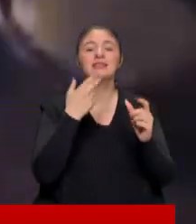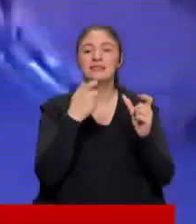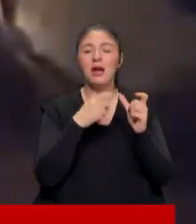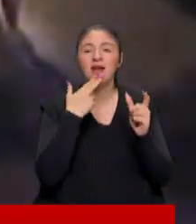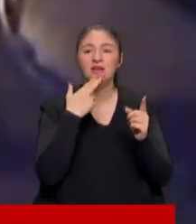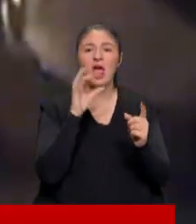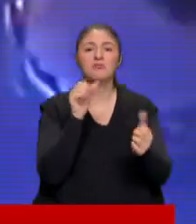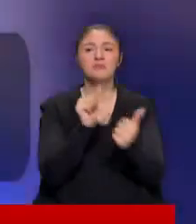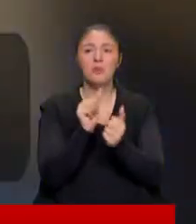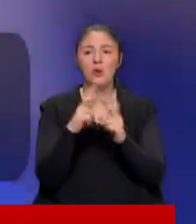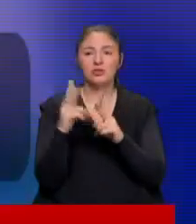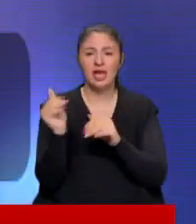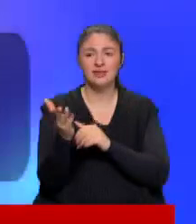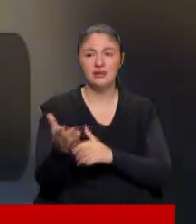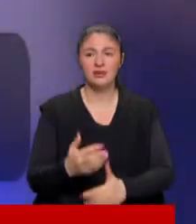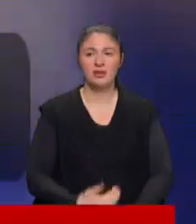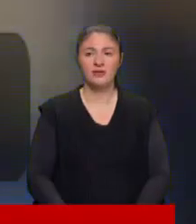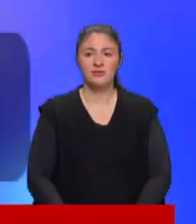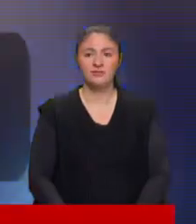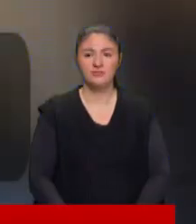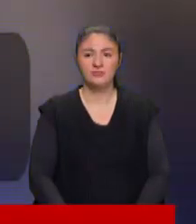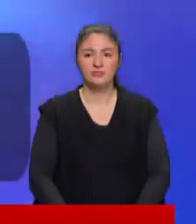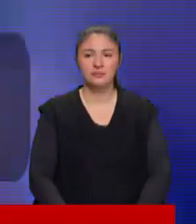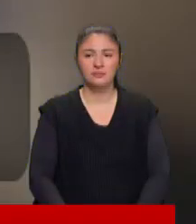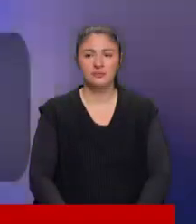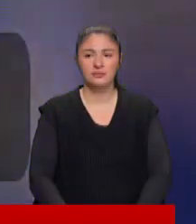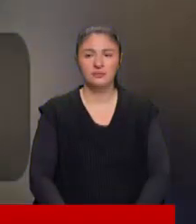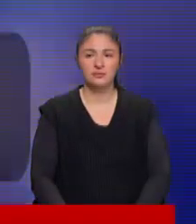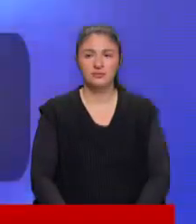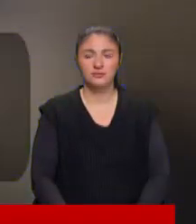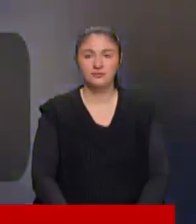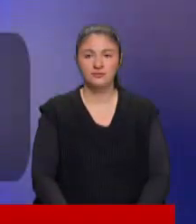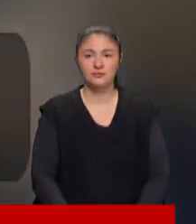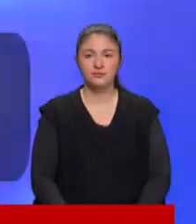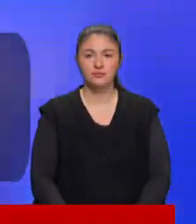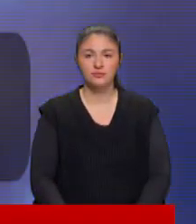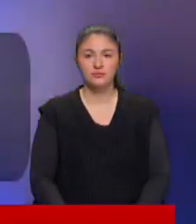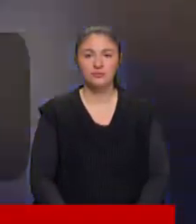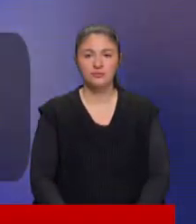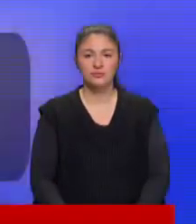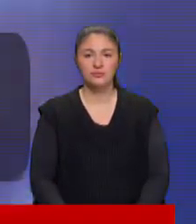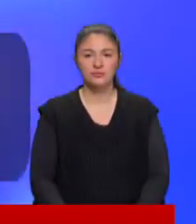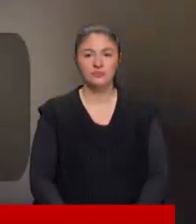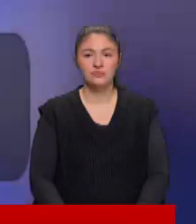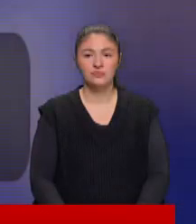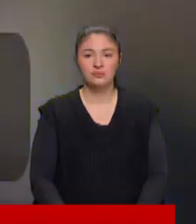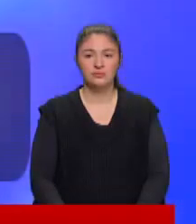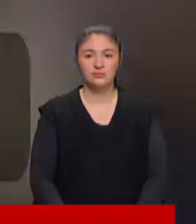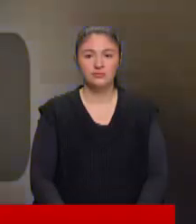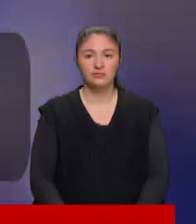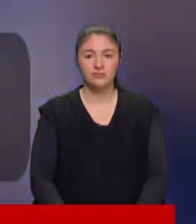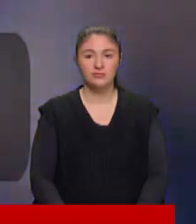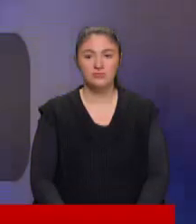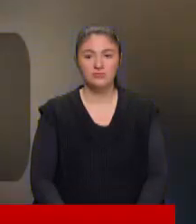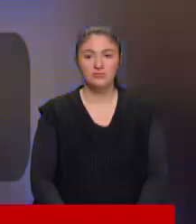Kayman'ın yanından ayrılmadı. Abi bu nasıl işti abi? Abla götürelim abla. Abi götürsün ne